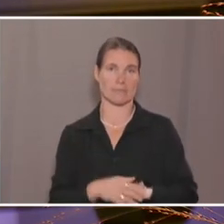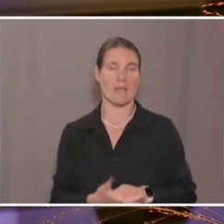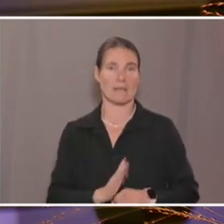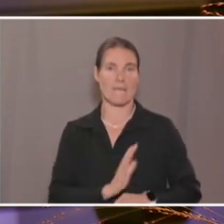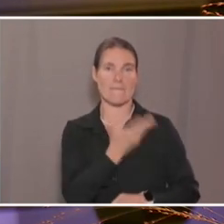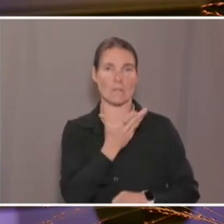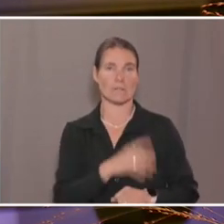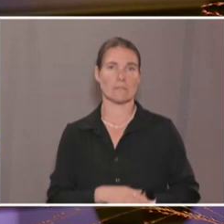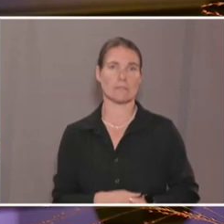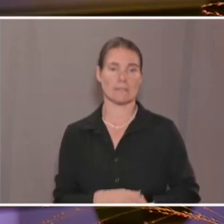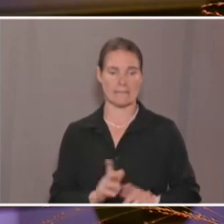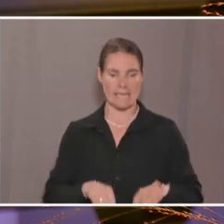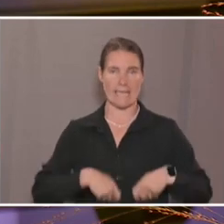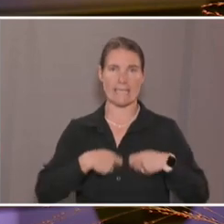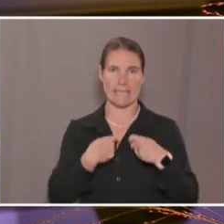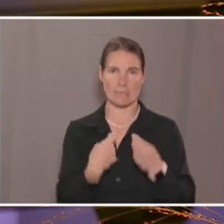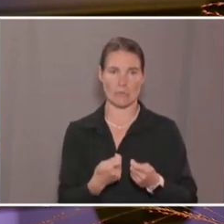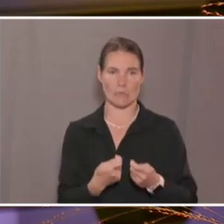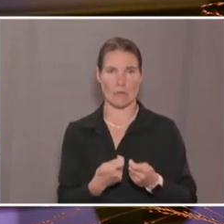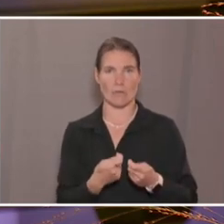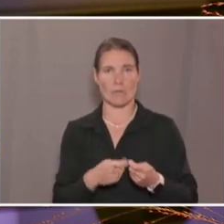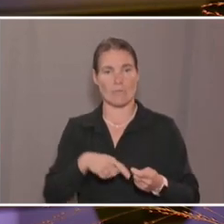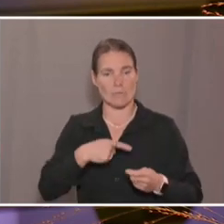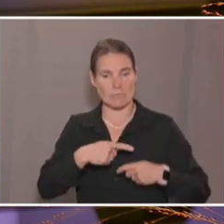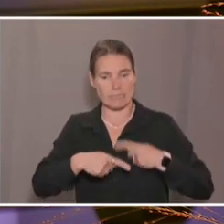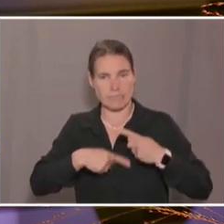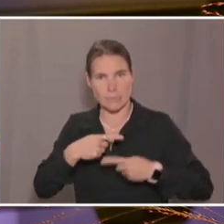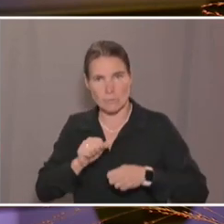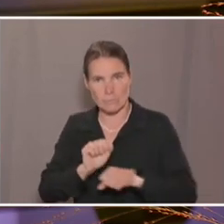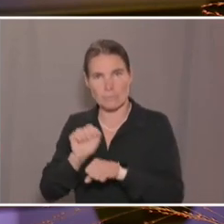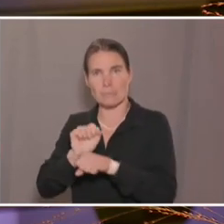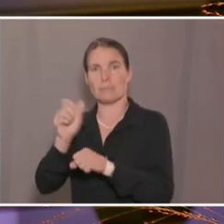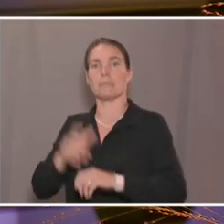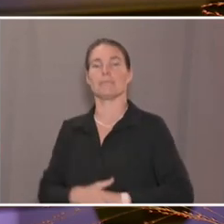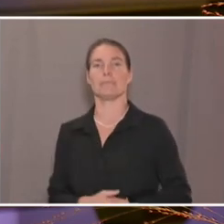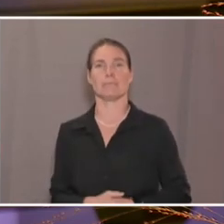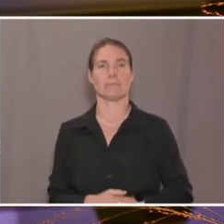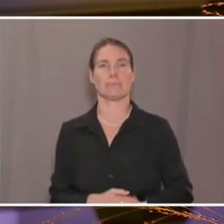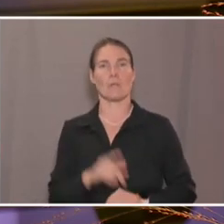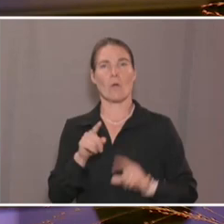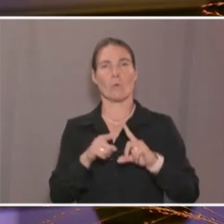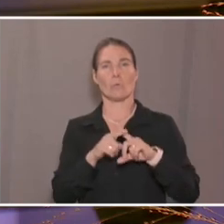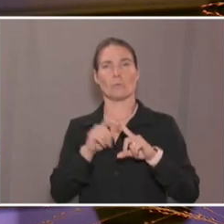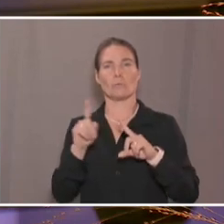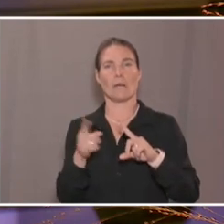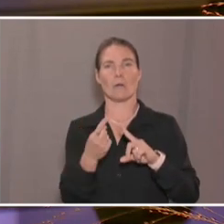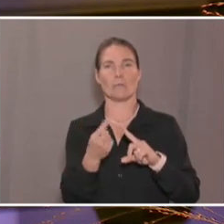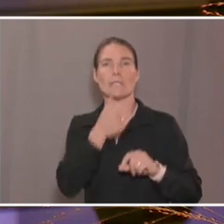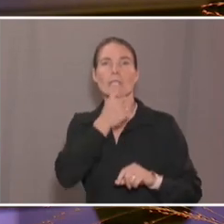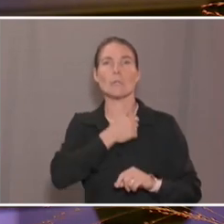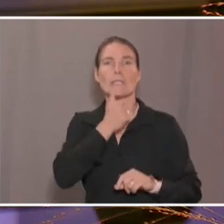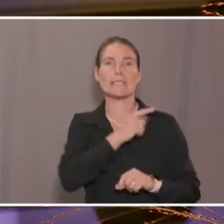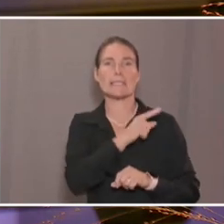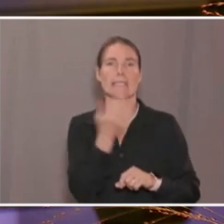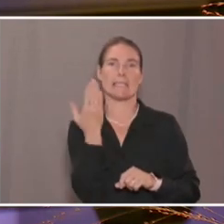sicherlich das Ergebnis von Profilierung und Reputation. Und gerade in jüngerer Zeit haben wir